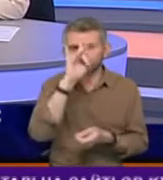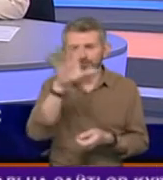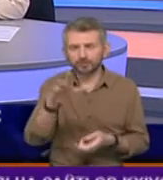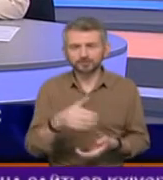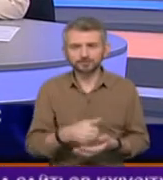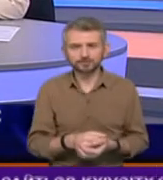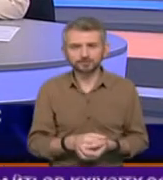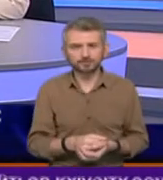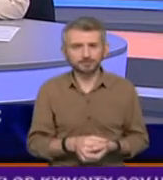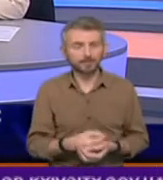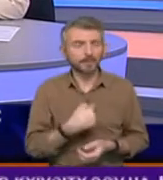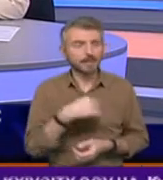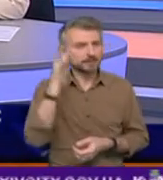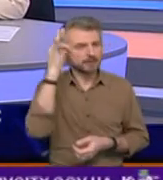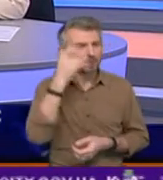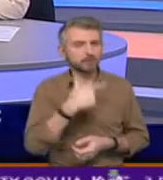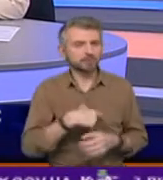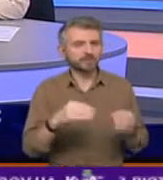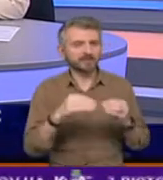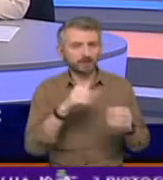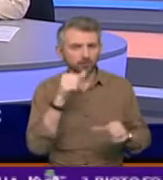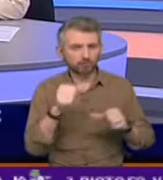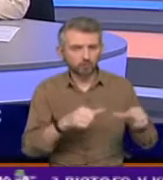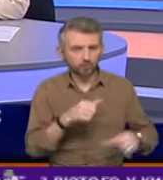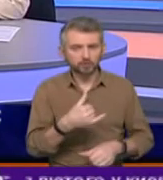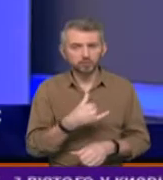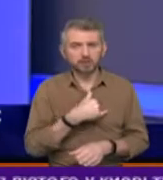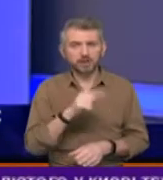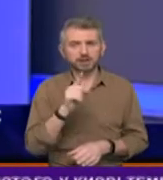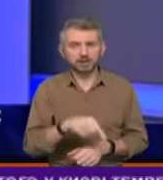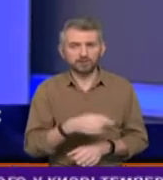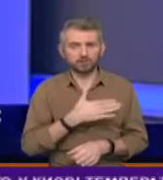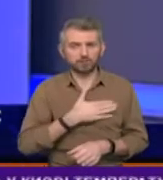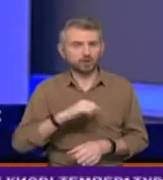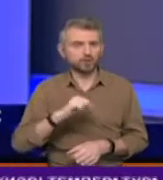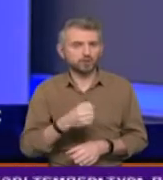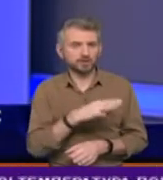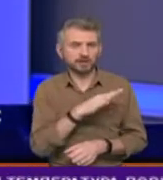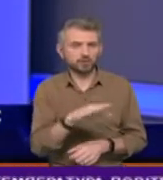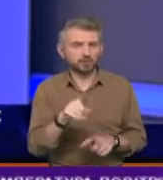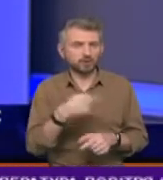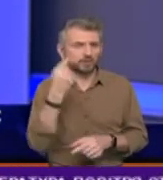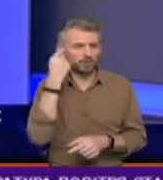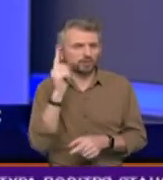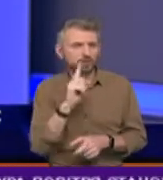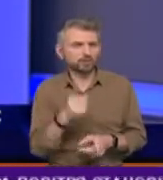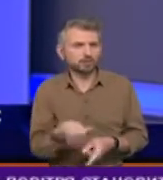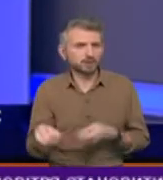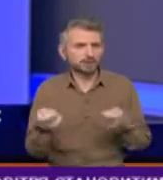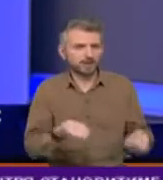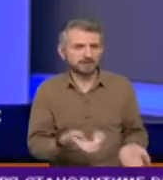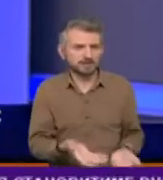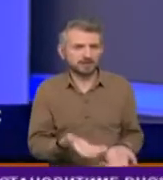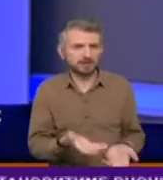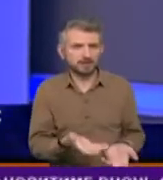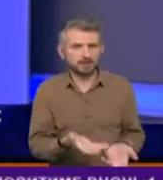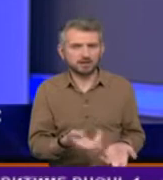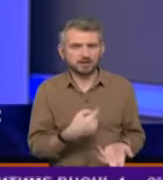Знаєте, є також перебільшений міф, що в Польщі освіта краще, ніж в Україні. Ні, я ж не говорю за дитині, ну батькам